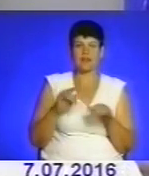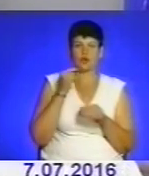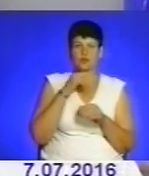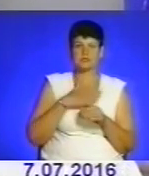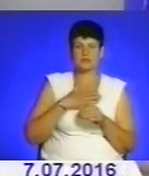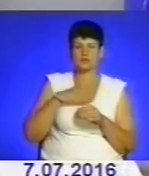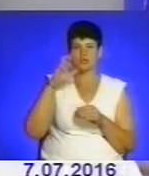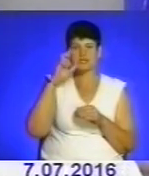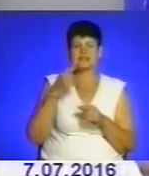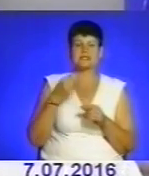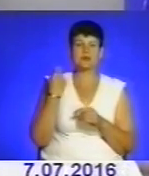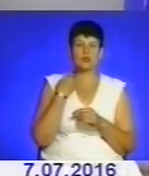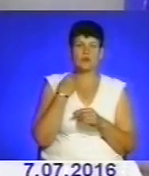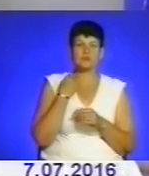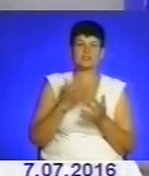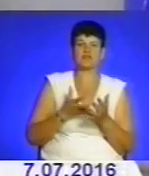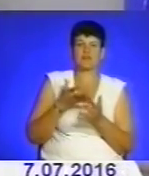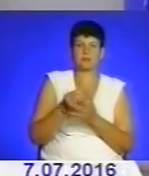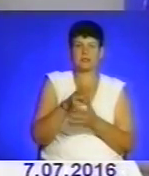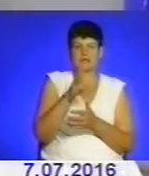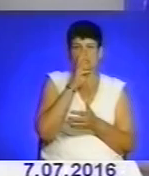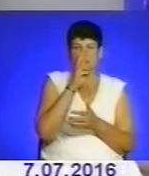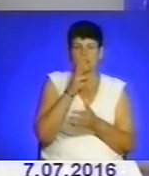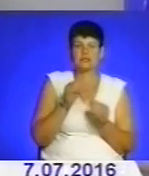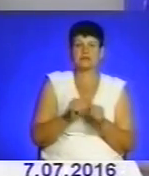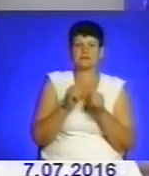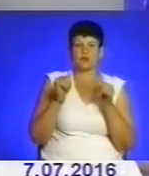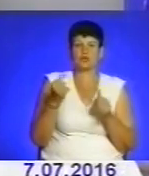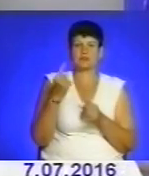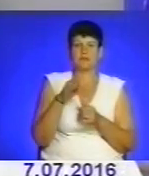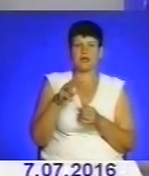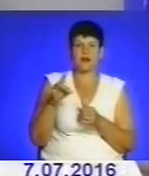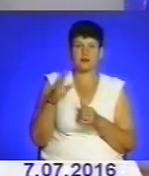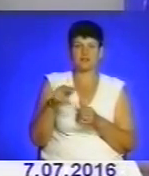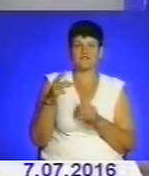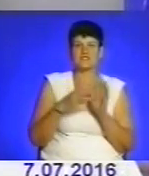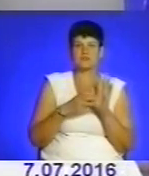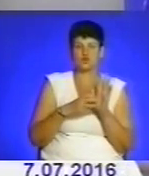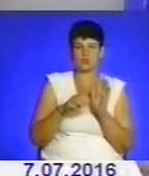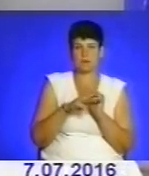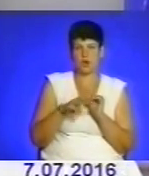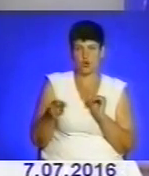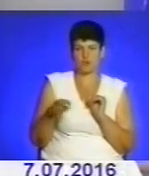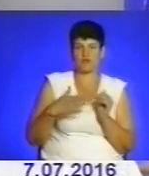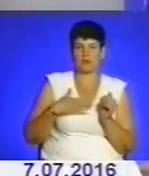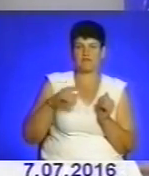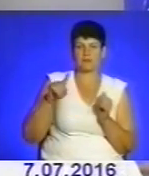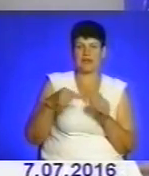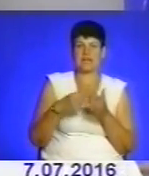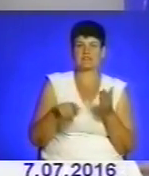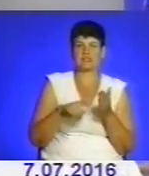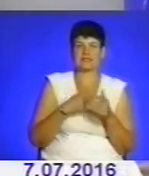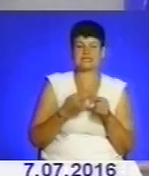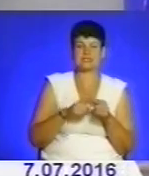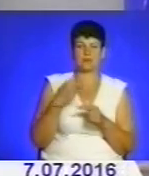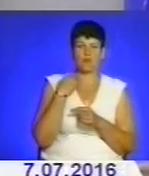це як заборгованість з виплати заробітної плати, яка перевищує 1 800 000 000. Ми вимагаємо ліквідації цієї